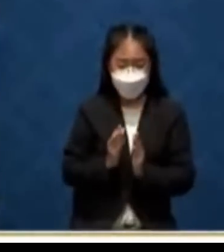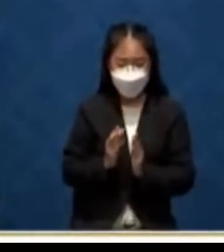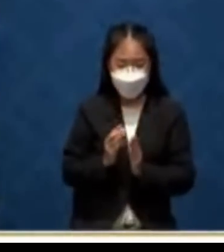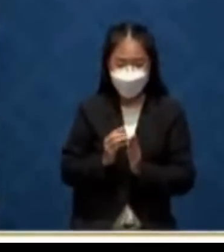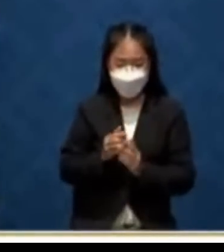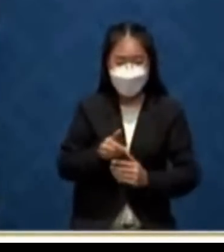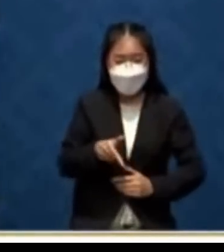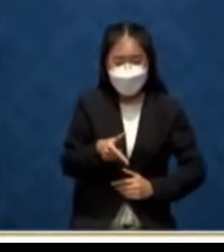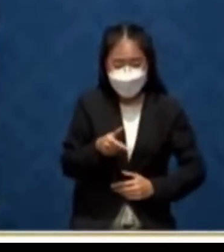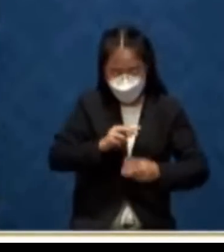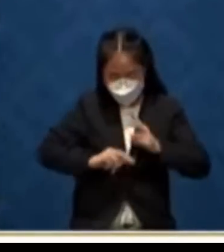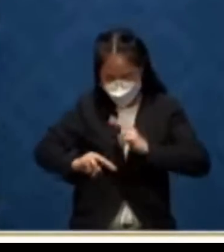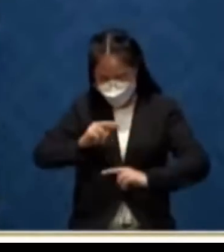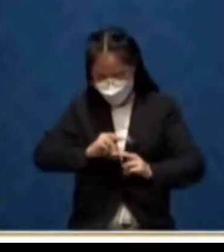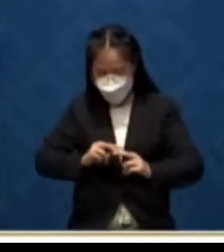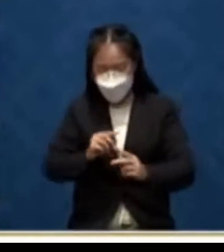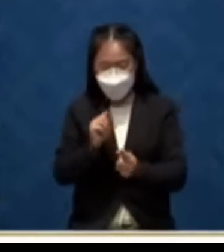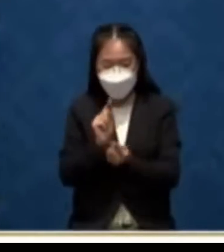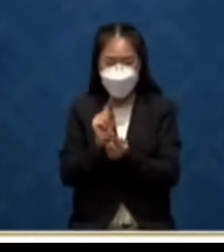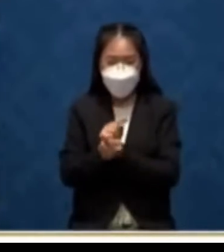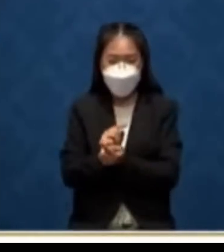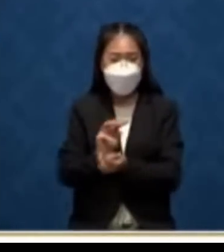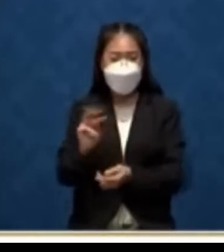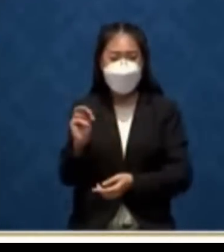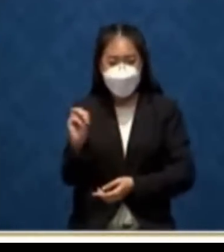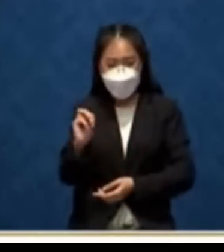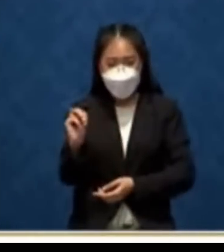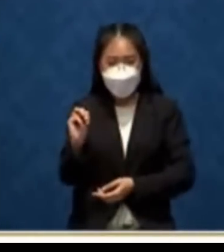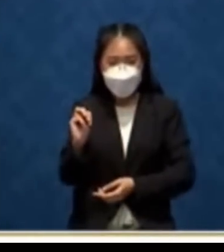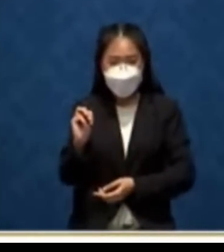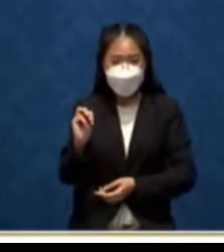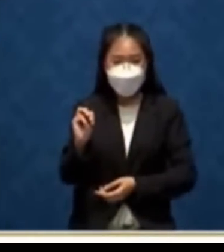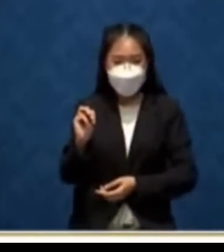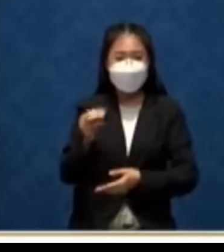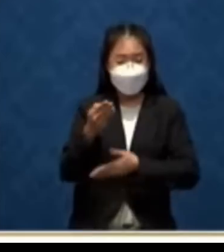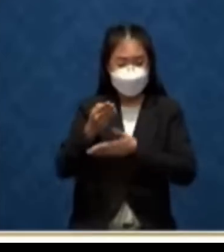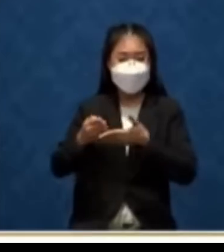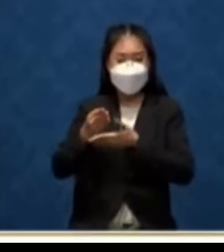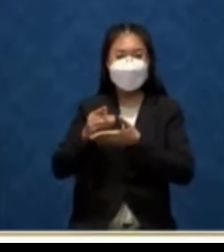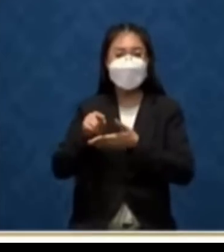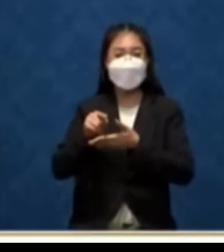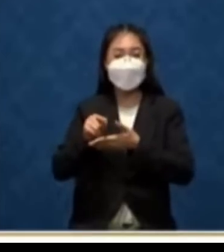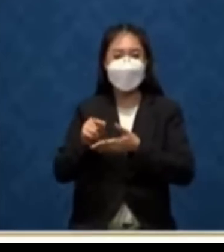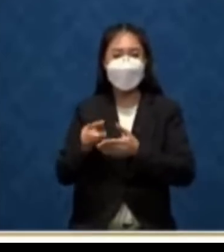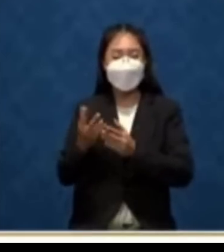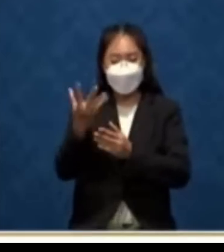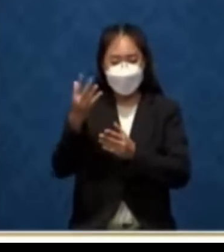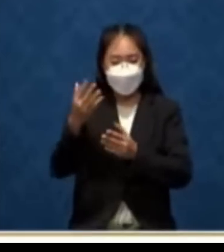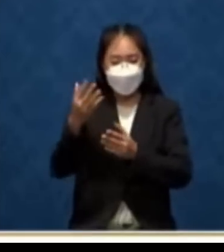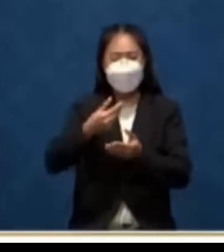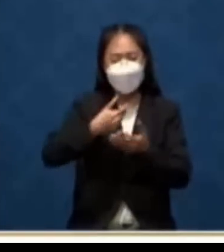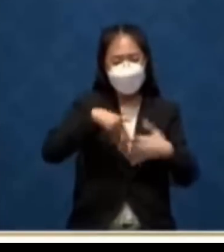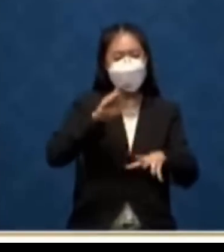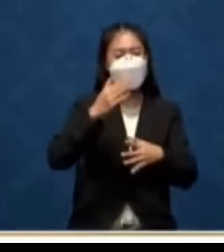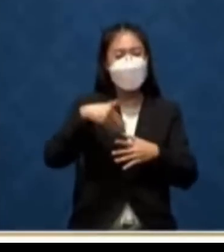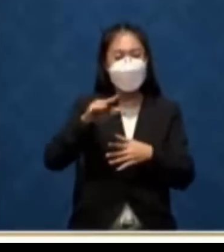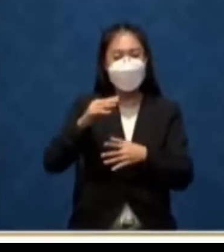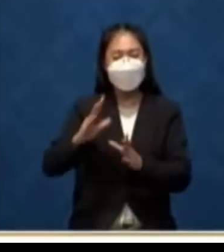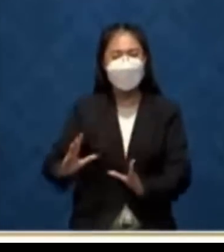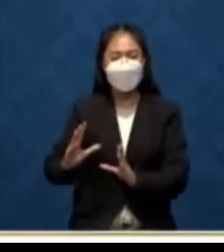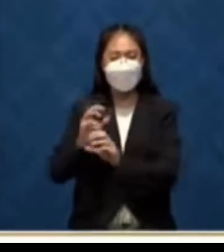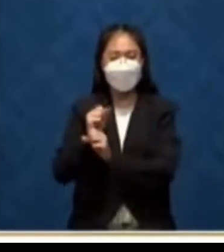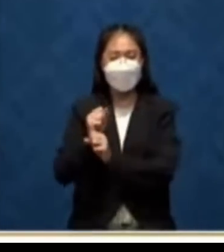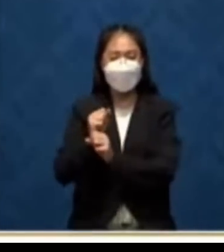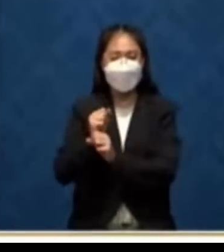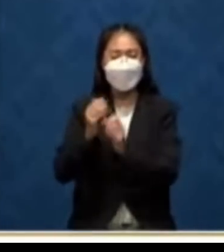แต่พอนำตัวมาก็ค่อยๆปล่อยหายไปเรื่อยๆจนจบสุดท้ายเหลือแค่6คนเท่านั้นภาพกล้องวงจรปิดสำ